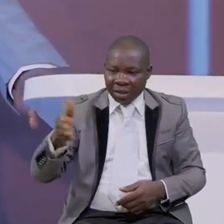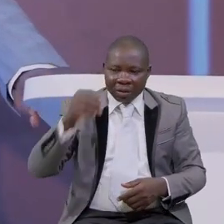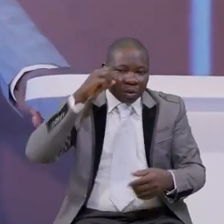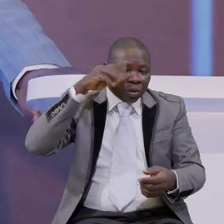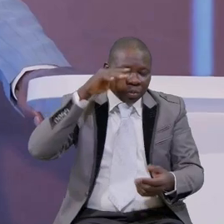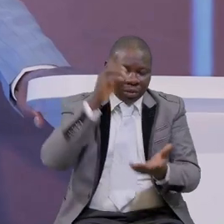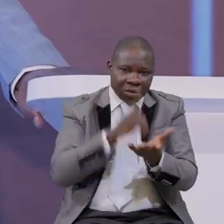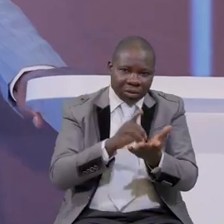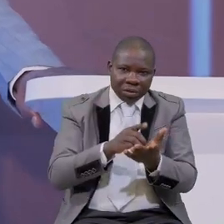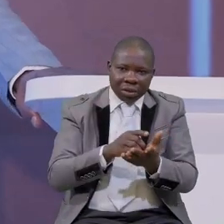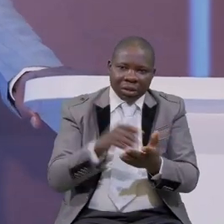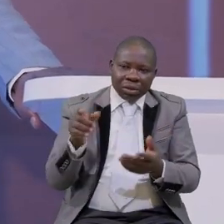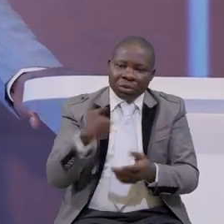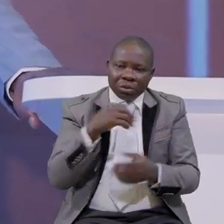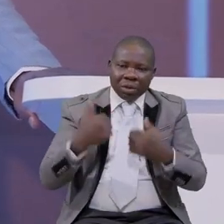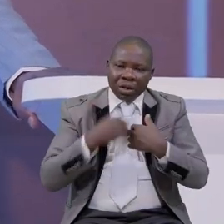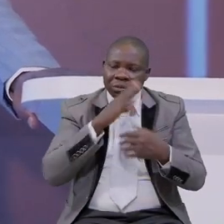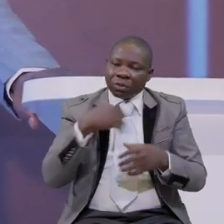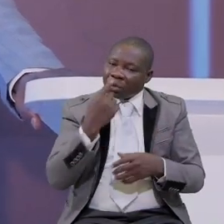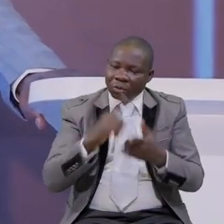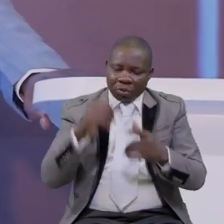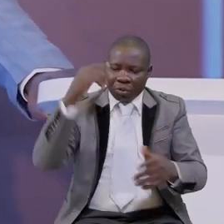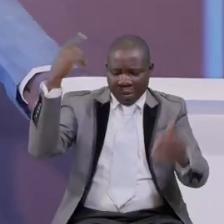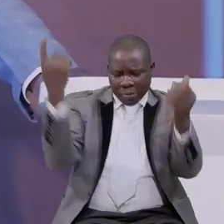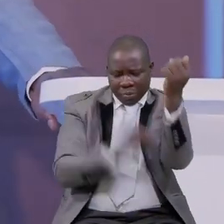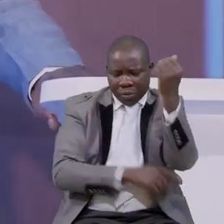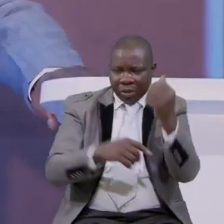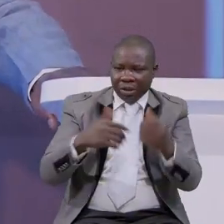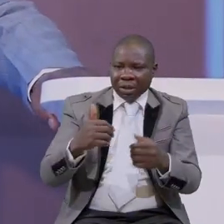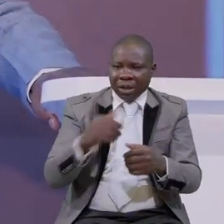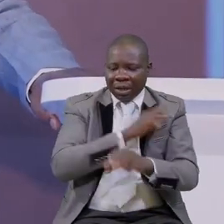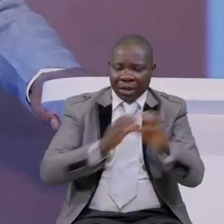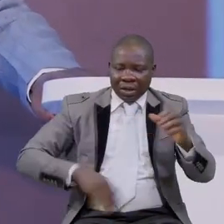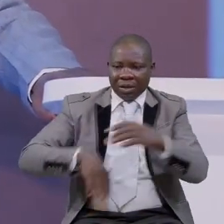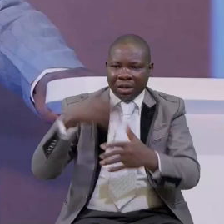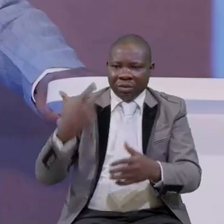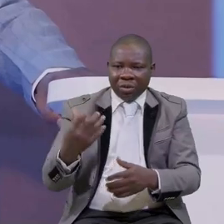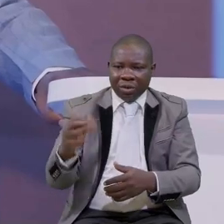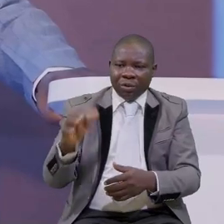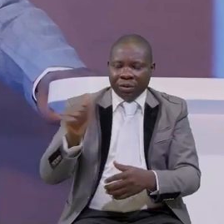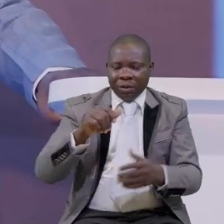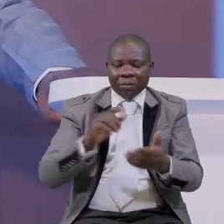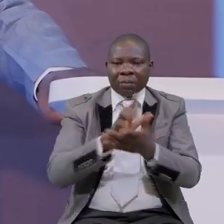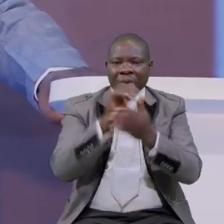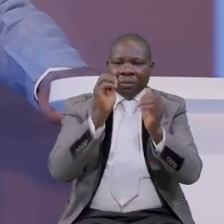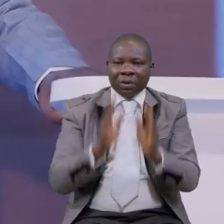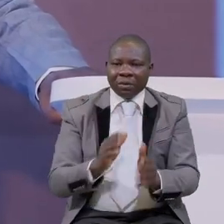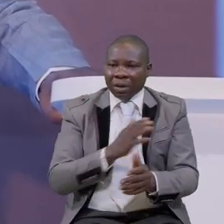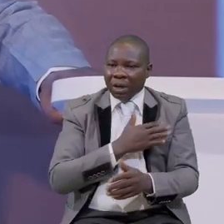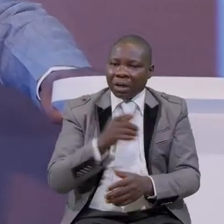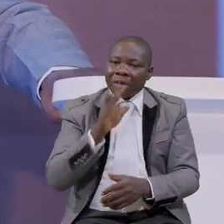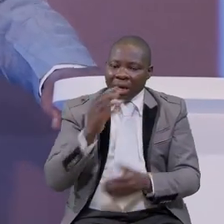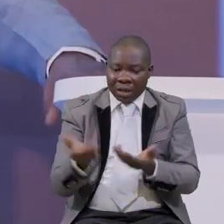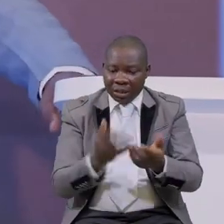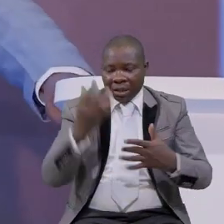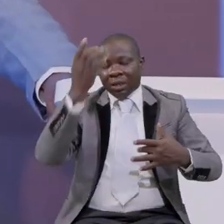Et on t'a dit d'arracher Christ de la vie d'un croyant. Et te voilà ici, malade. Tu es ici.